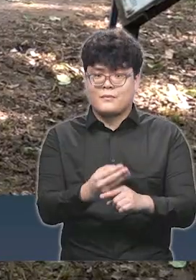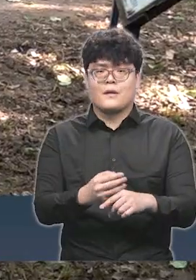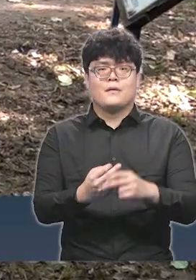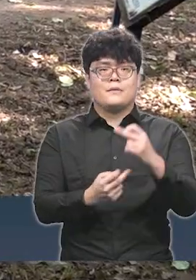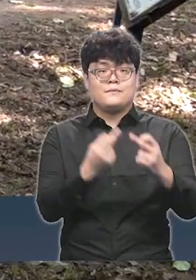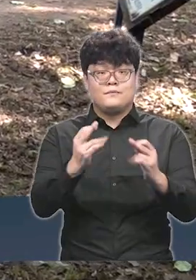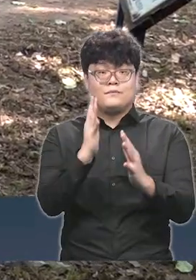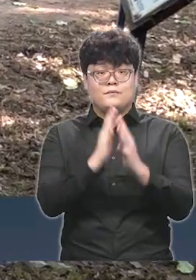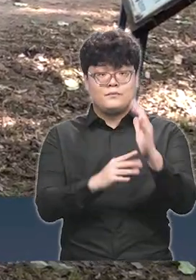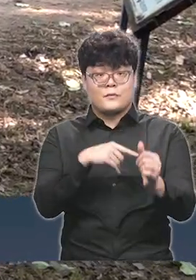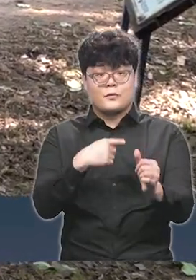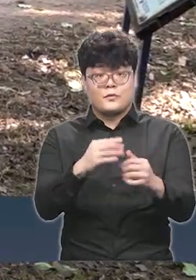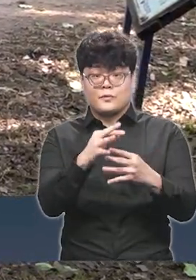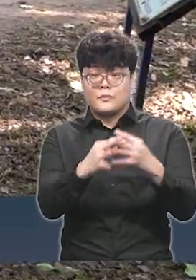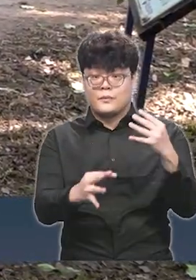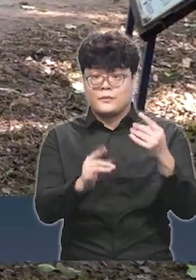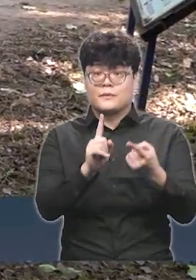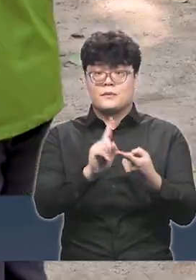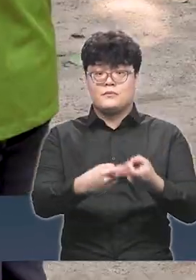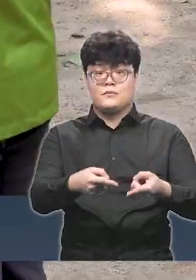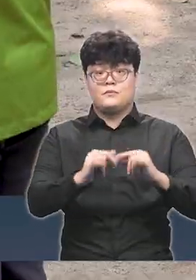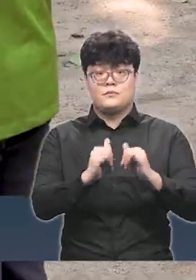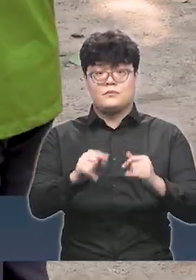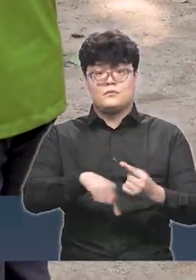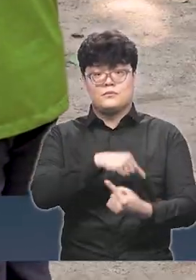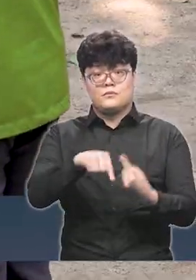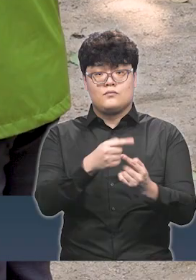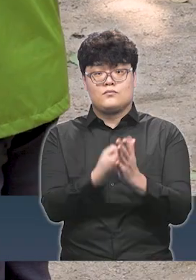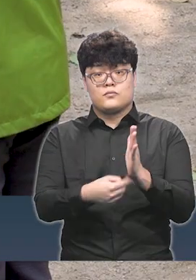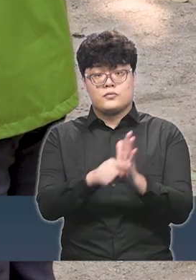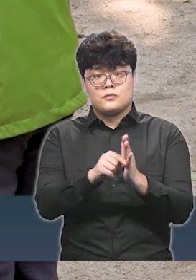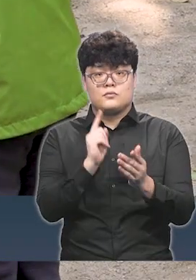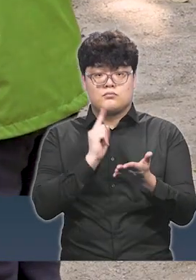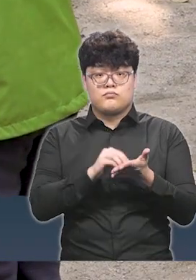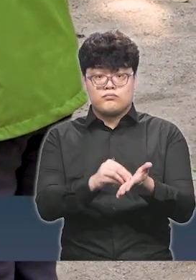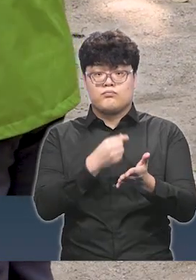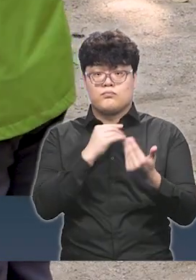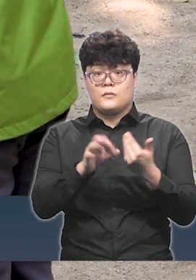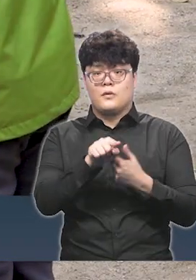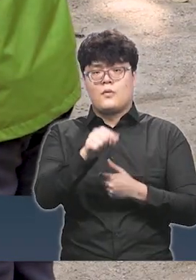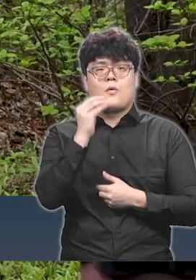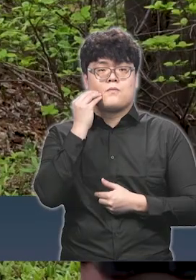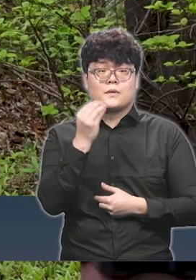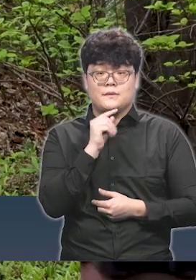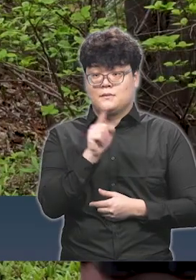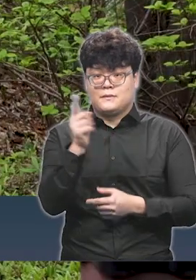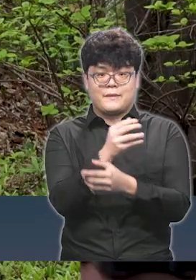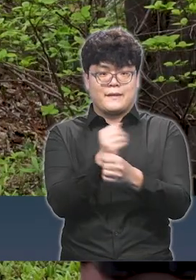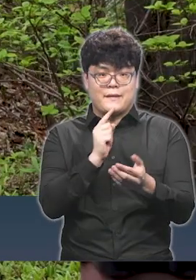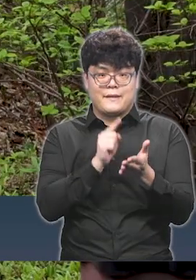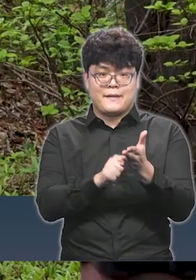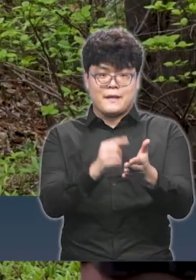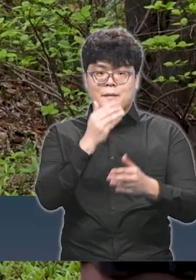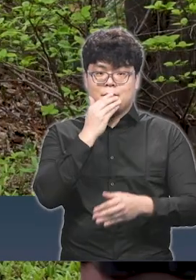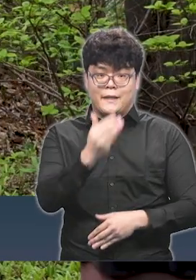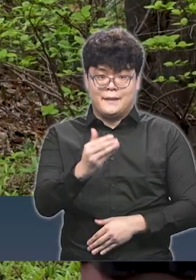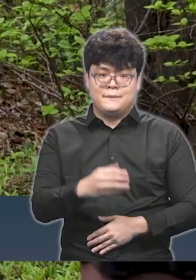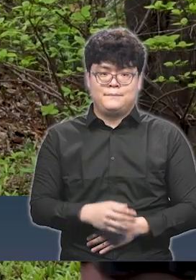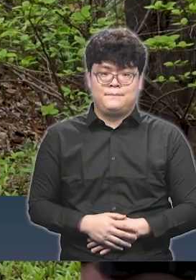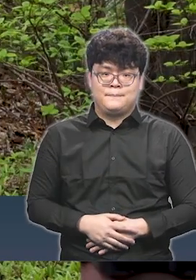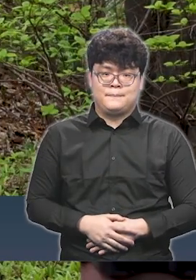산림교육 치유 프로그램에 참여를 원하는 이용자들은 서울시 공공 서비스 예약 누리집에서 예약하면